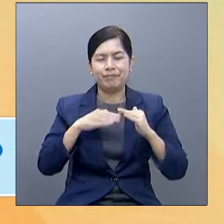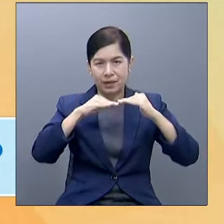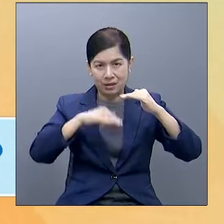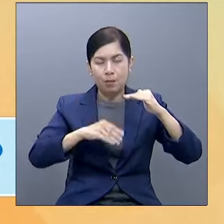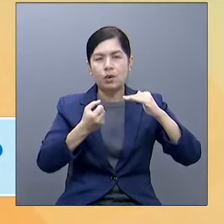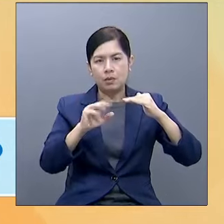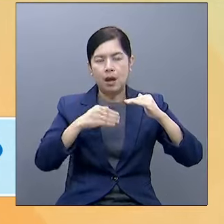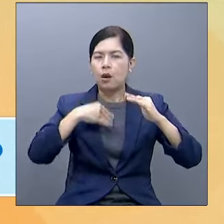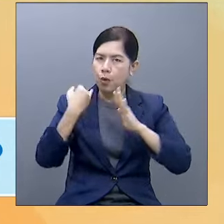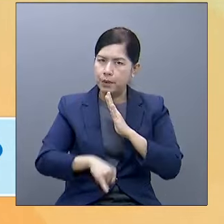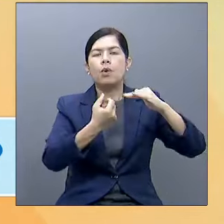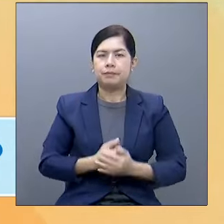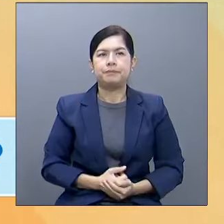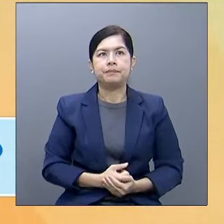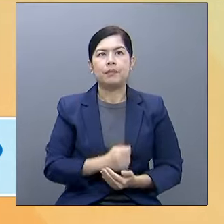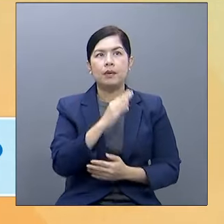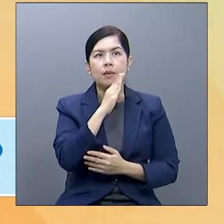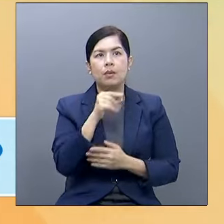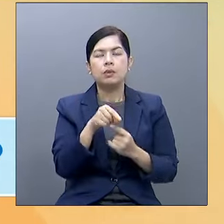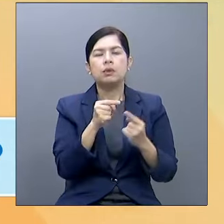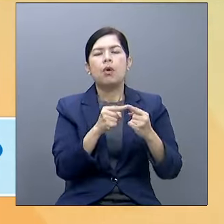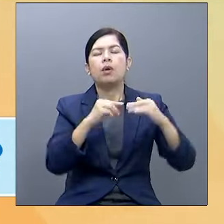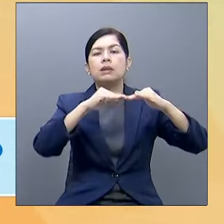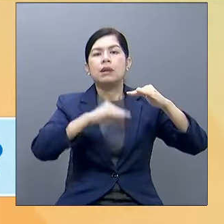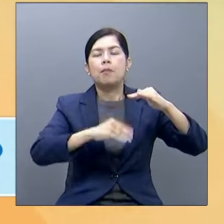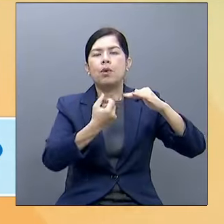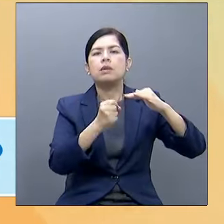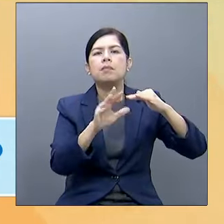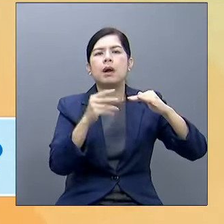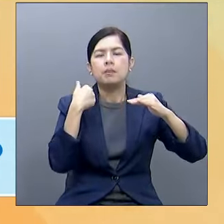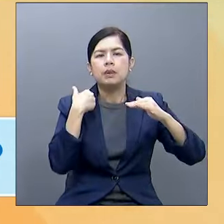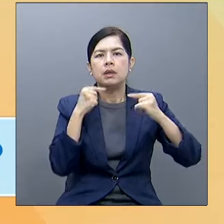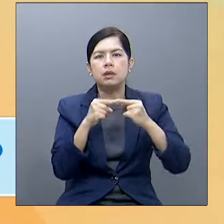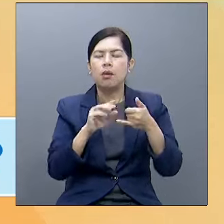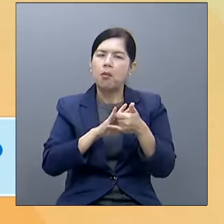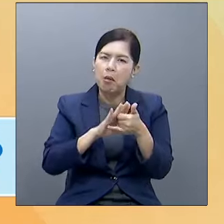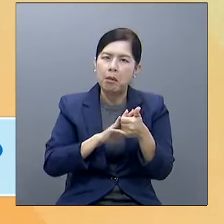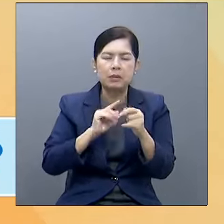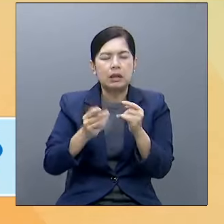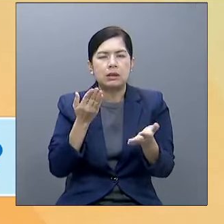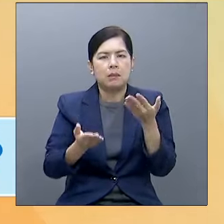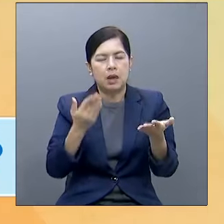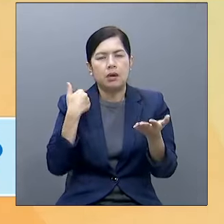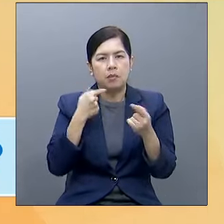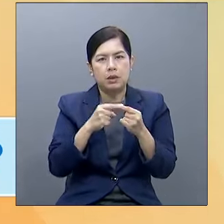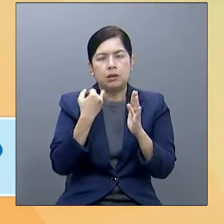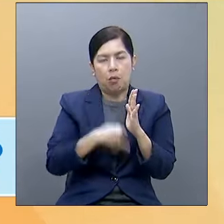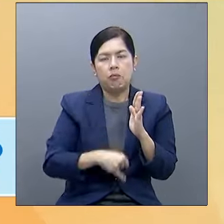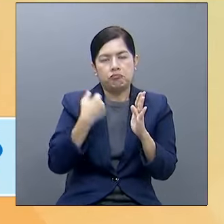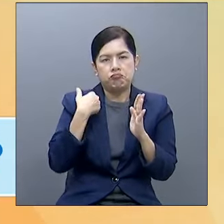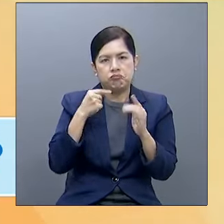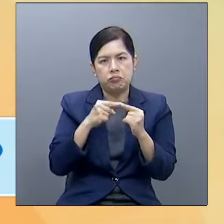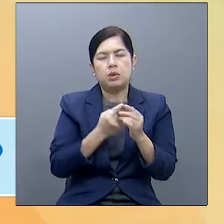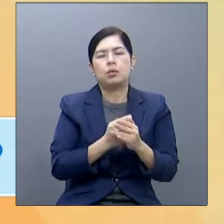และถ้าเป็นการพรากแล้วก็พาเด็กต่ำกว่า15ไปเนี่ยเพื่อการอนาจารเนี่ยผิดหนักขึ้นด้วยอันนี้ต้องบอกงี้ก่อน